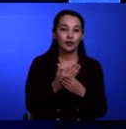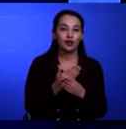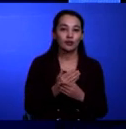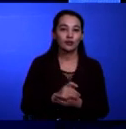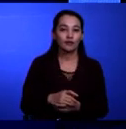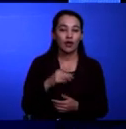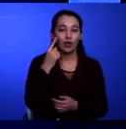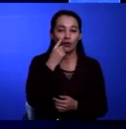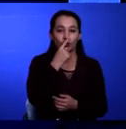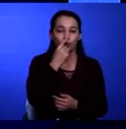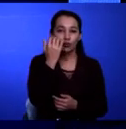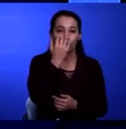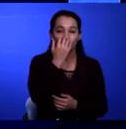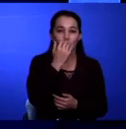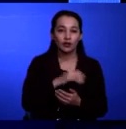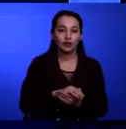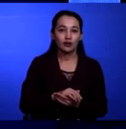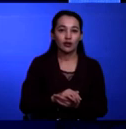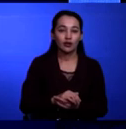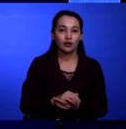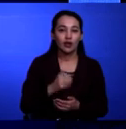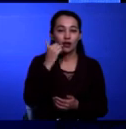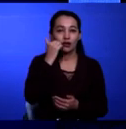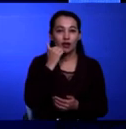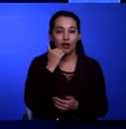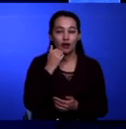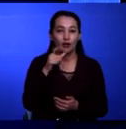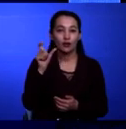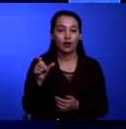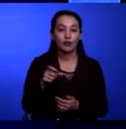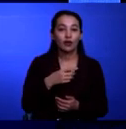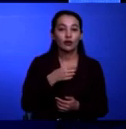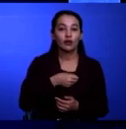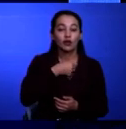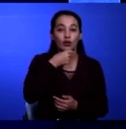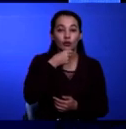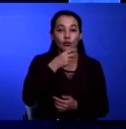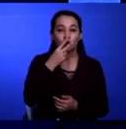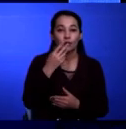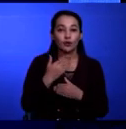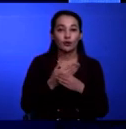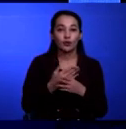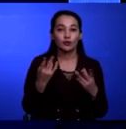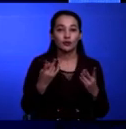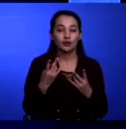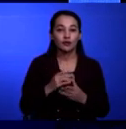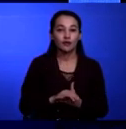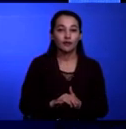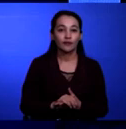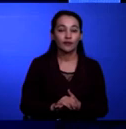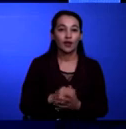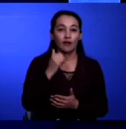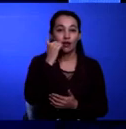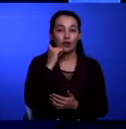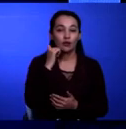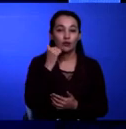Yoki ko'zi ojiz yoki bo'lmasam yoshi katta insonlarni ko'rganimizda Albatta, yordamlashamiz. Yana yoshi katta